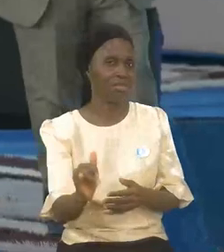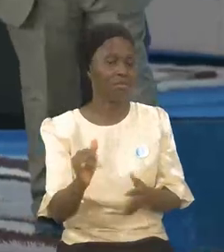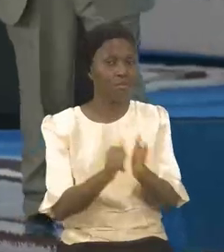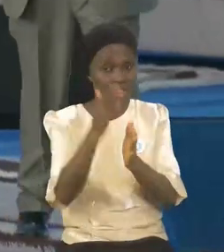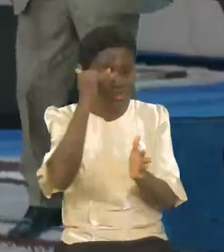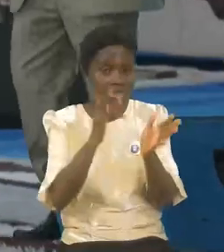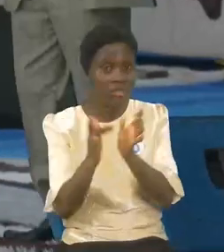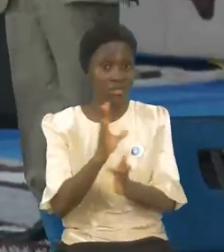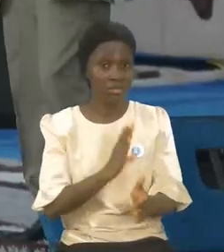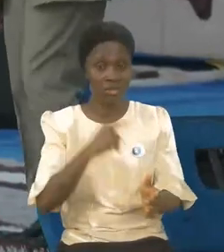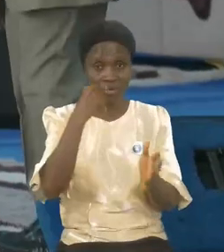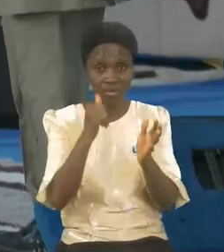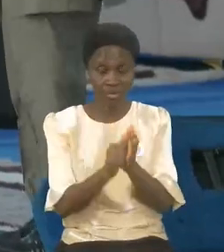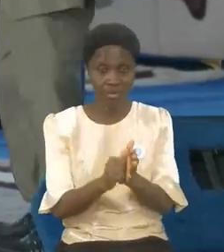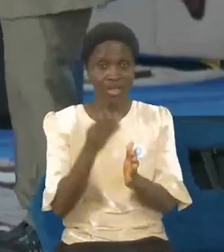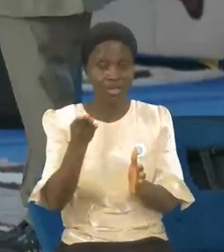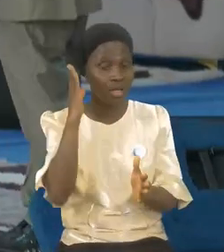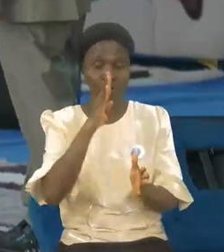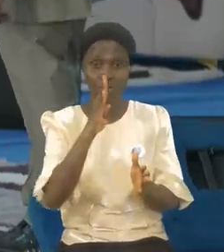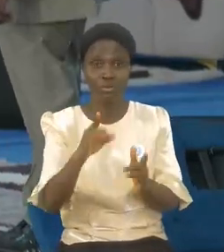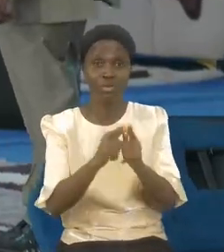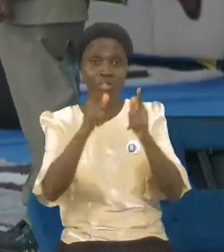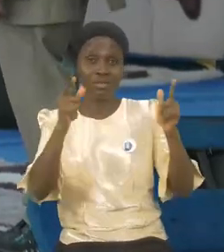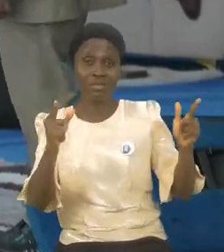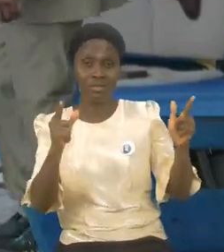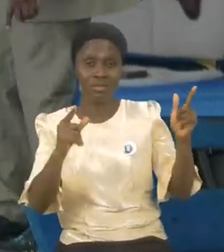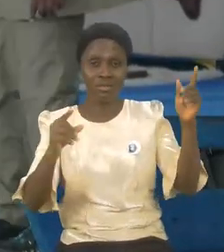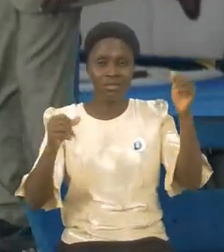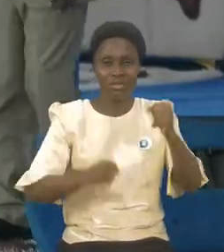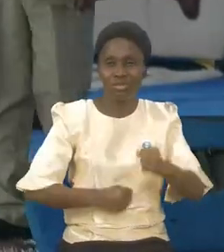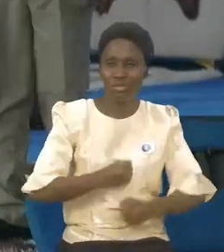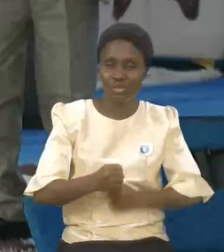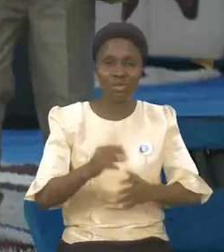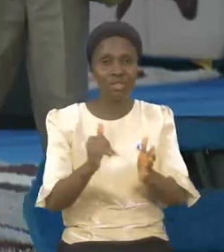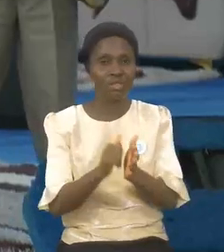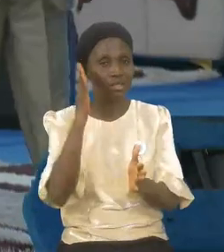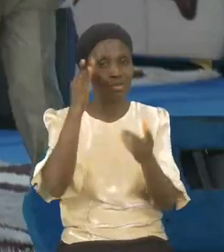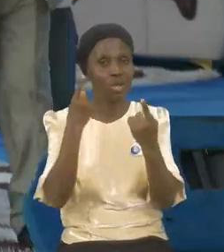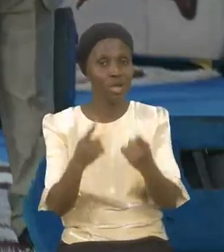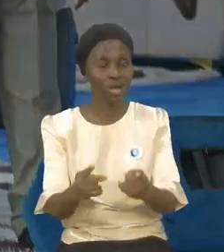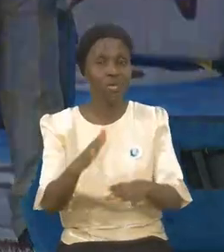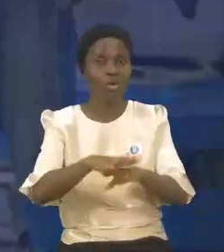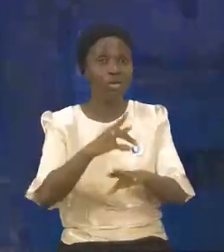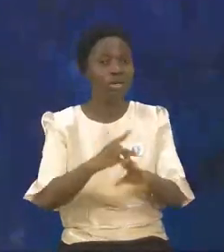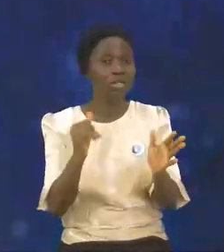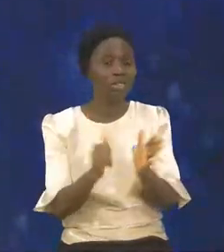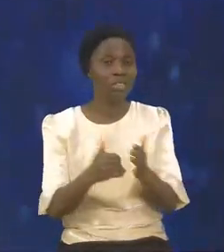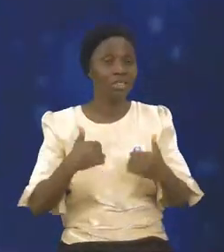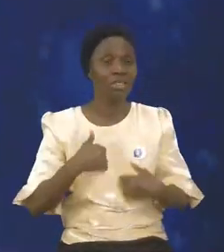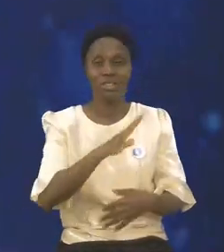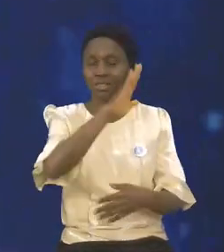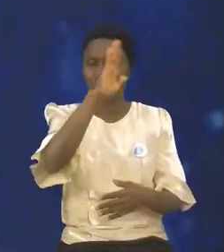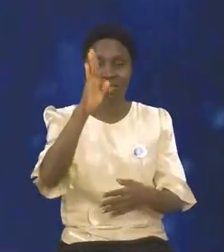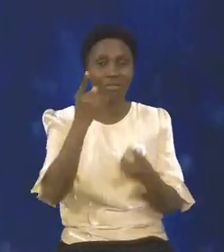vu. C'est pourquoi Jésus a dit que la grande tribulation, la grande détresse